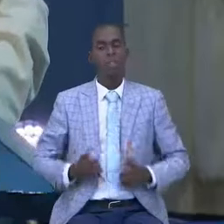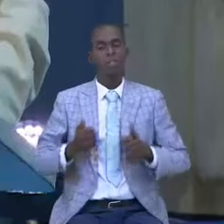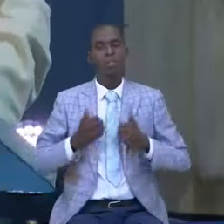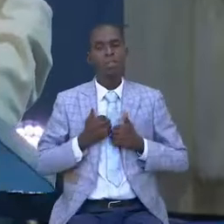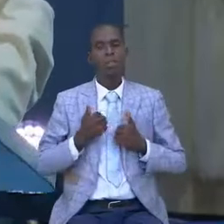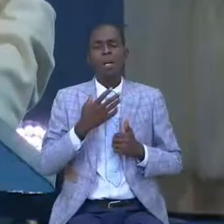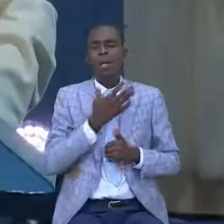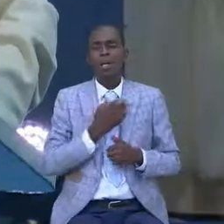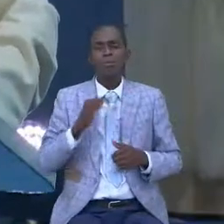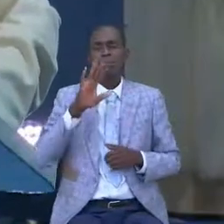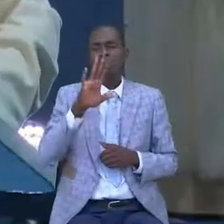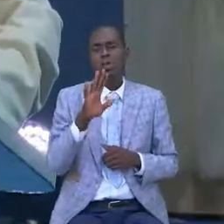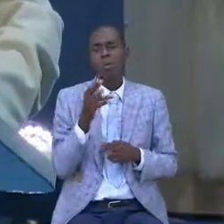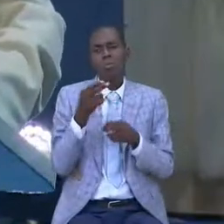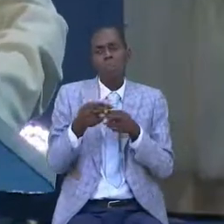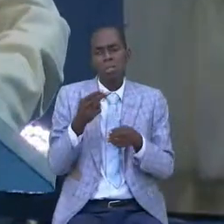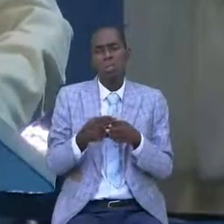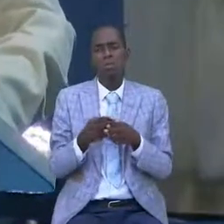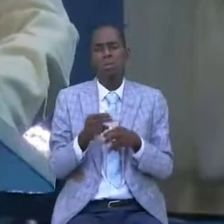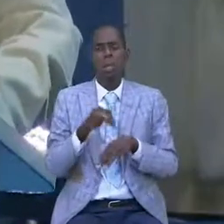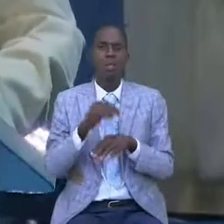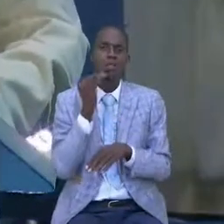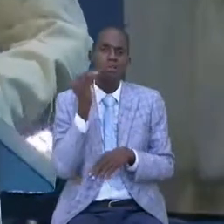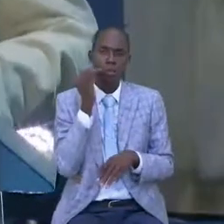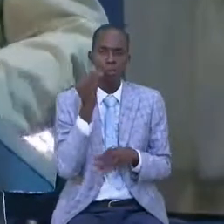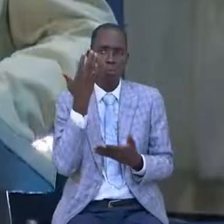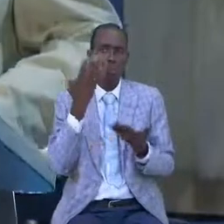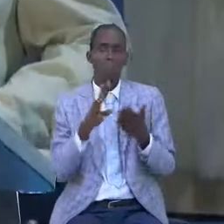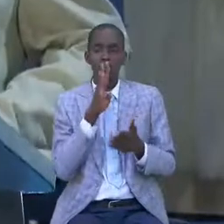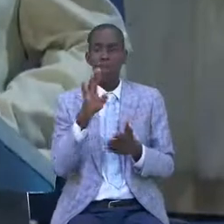ayant tout correct et exact.